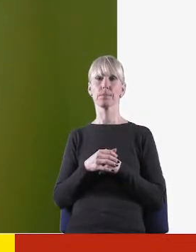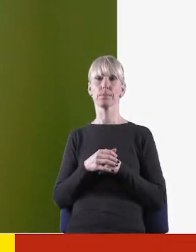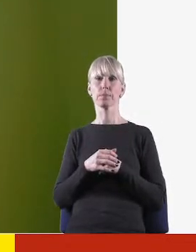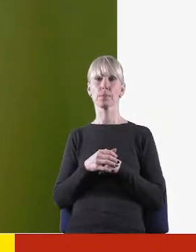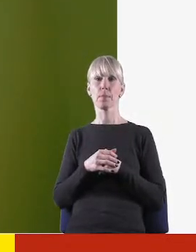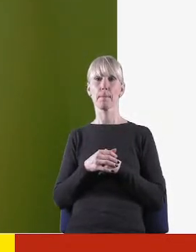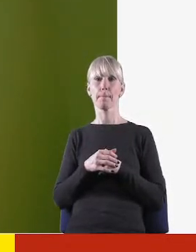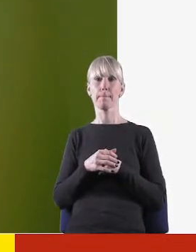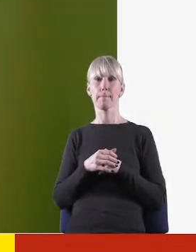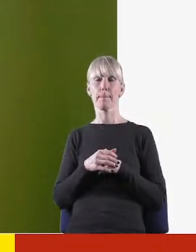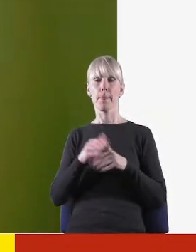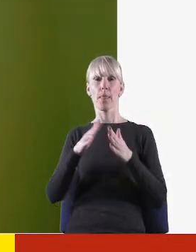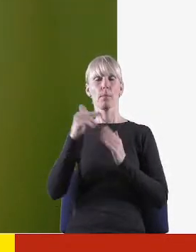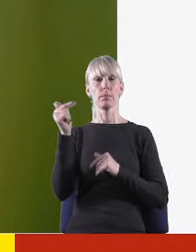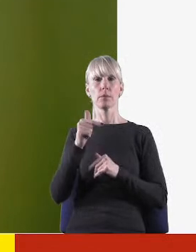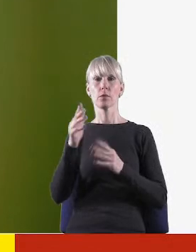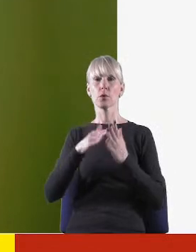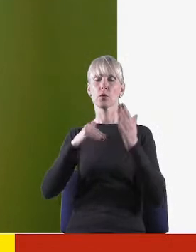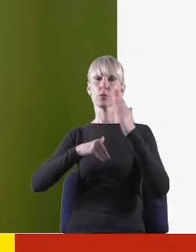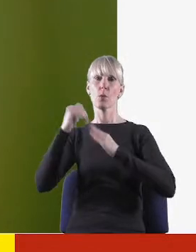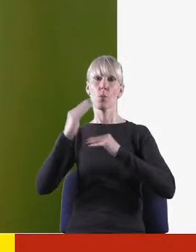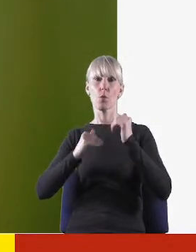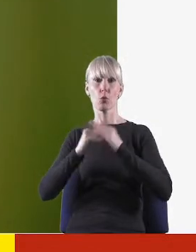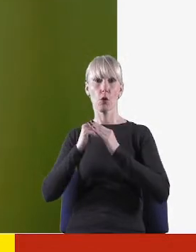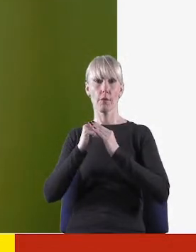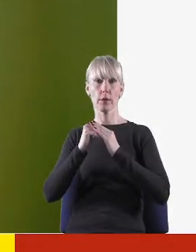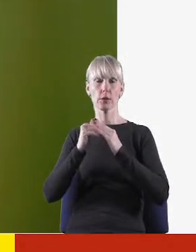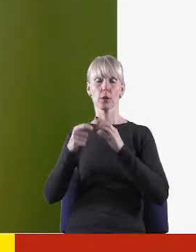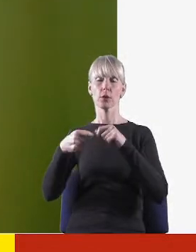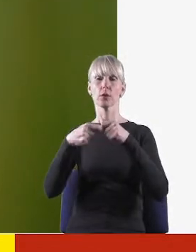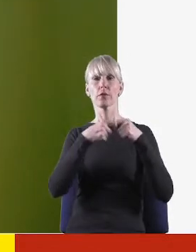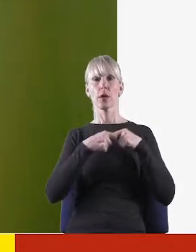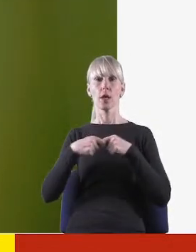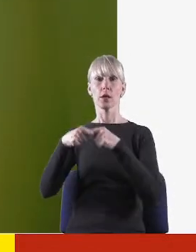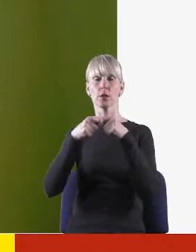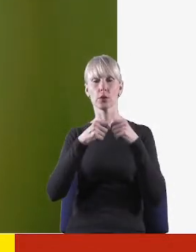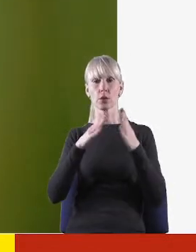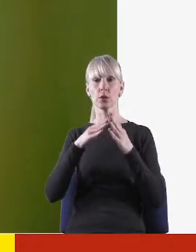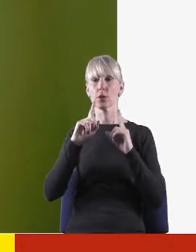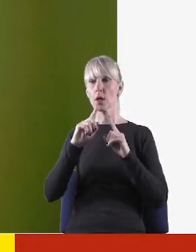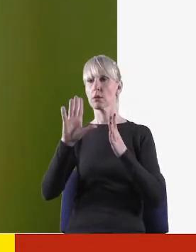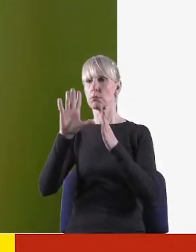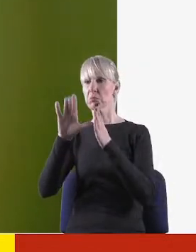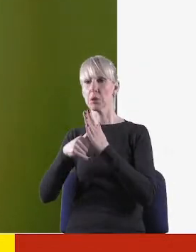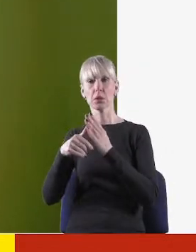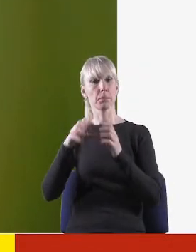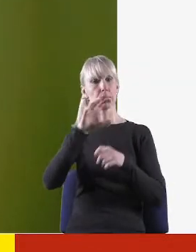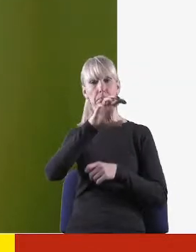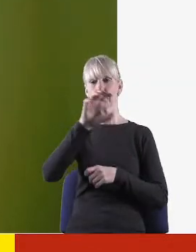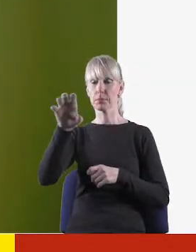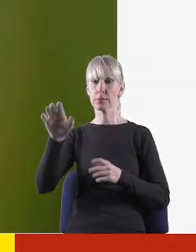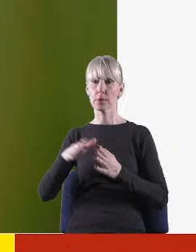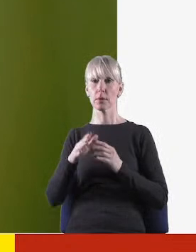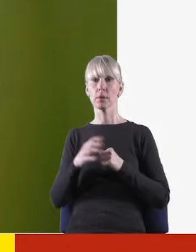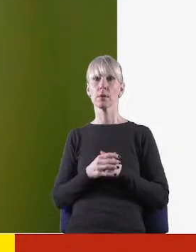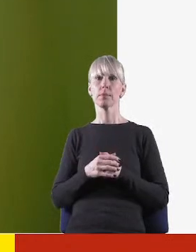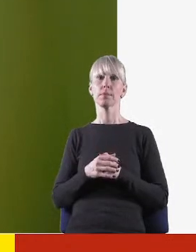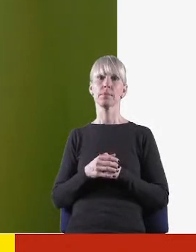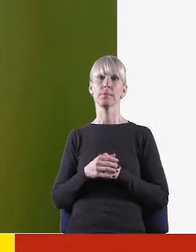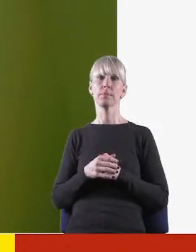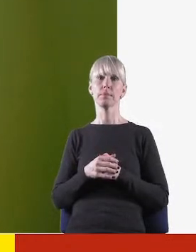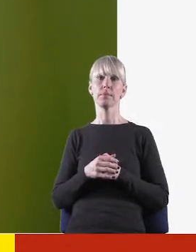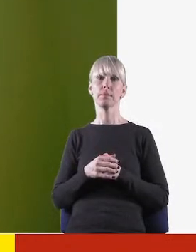powinniśmy budować więzi z miejscowościami nieco bardziej odległymi od stolicy regionu,